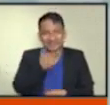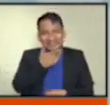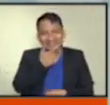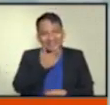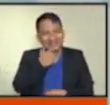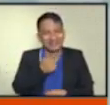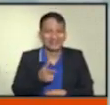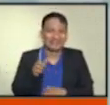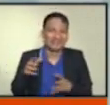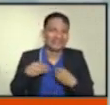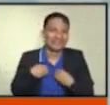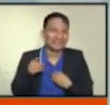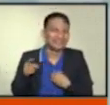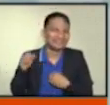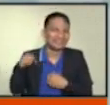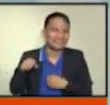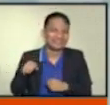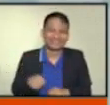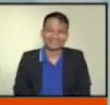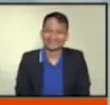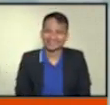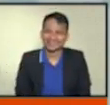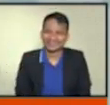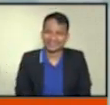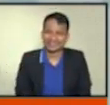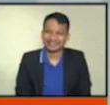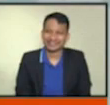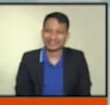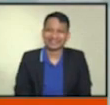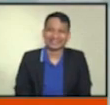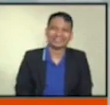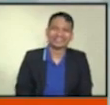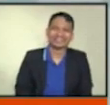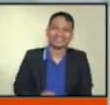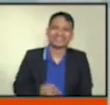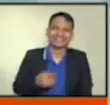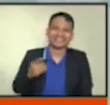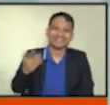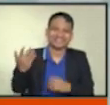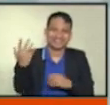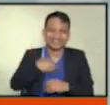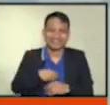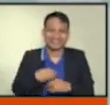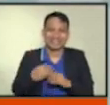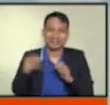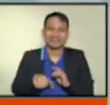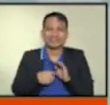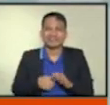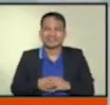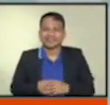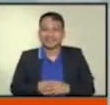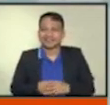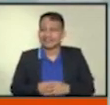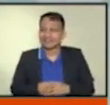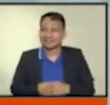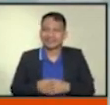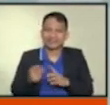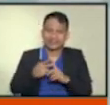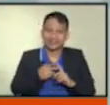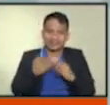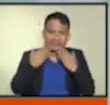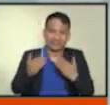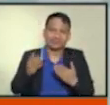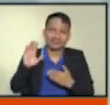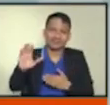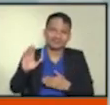sinundin. Wow! Okay, yan ang tinatawag na graceful exit. Okay, sige po ma'am, masasalunis na lang madam ha. Opo. Pasundo namin kayo.